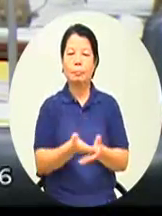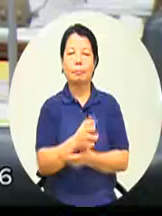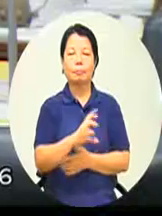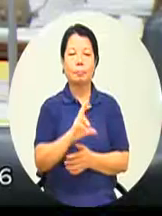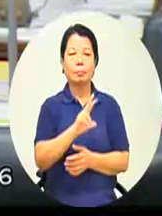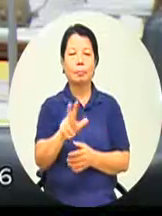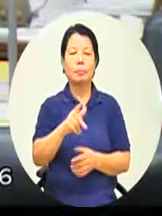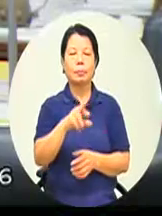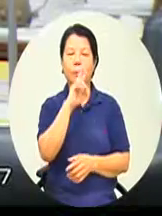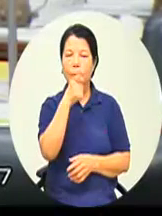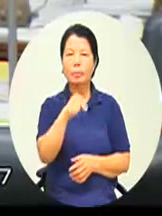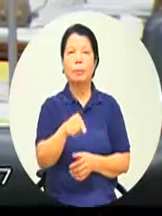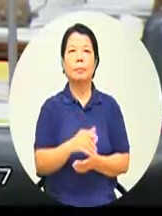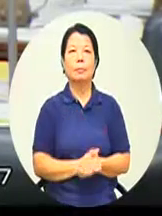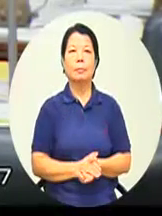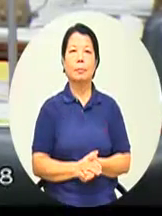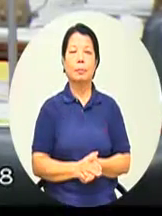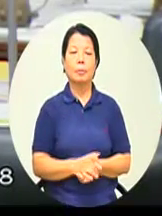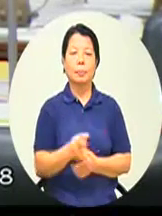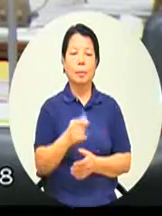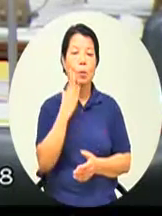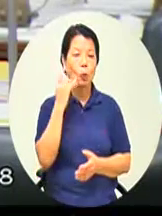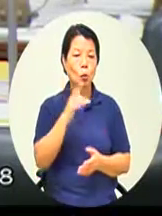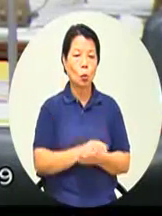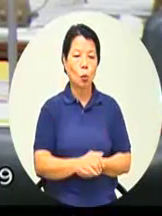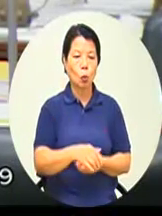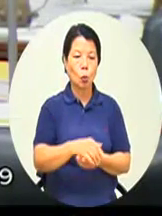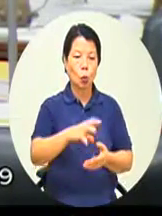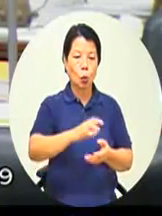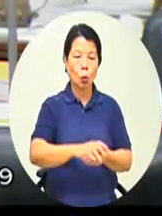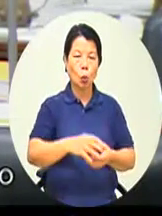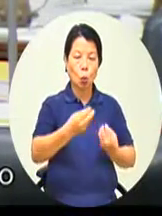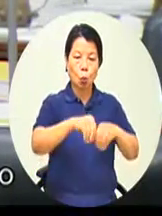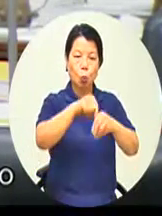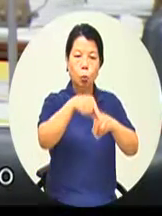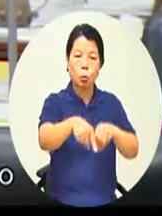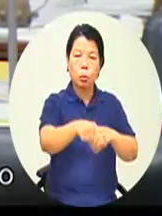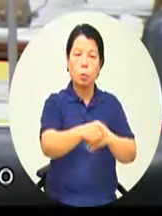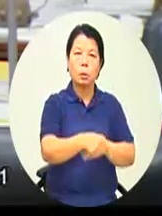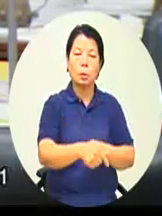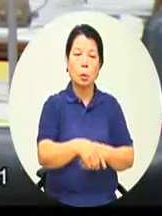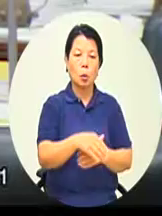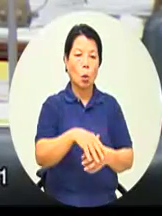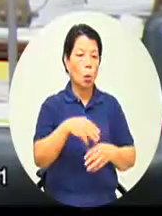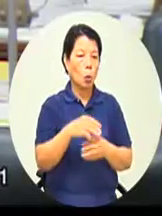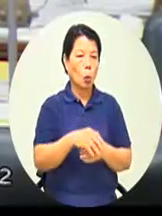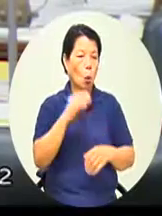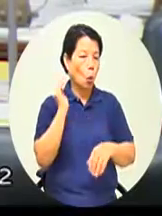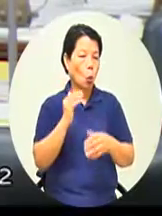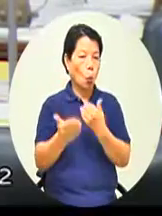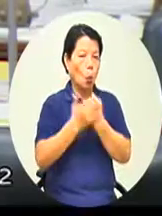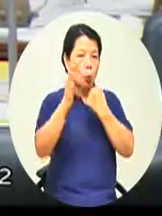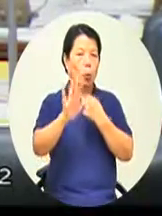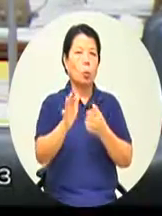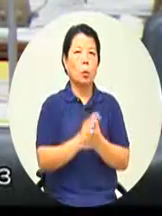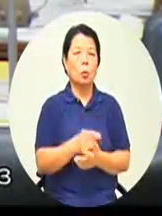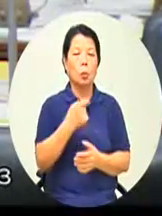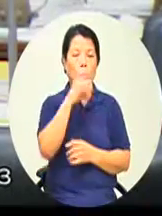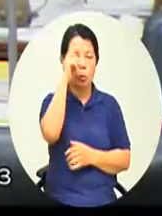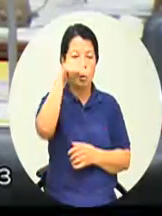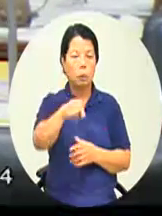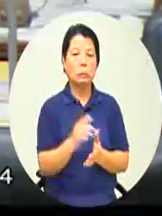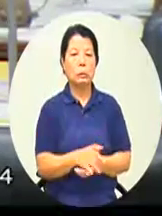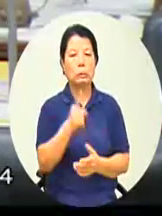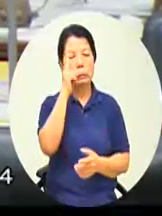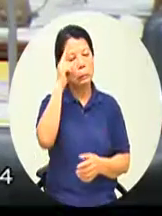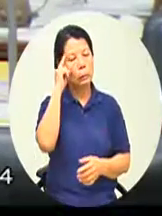说大家觉得这个懒人包是有效的，那我在这边，我从这个案子里面看到的是，事实上它得到一个反效